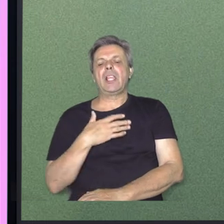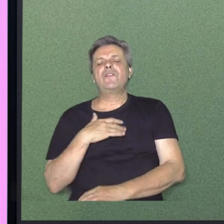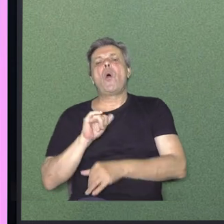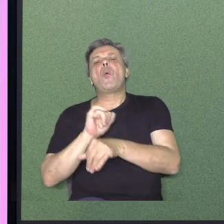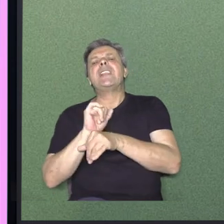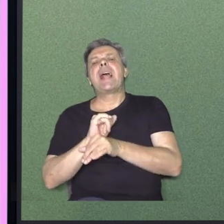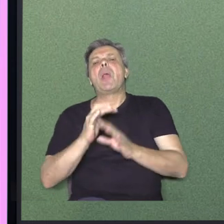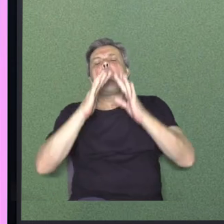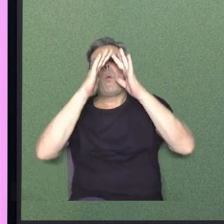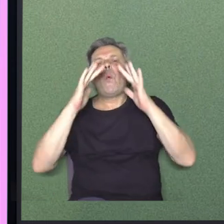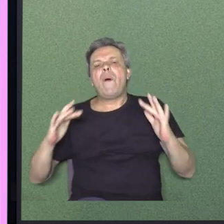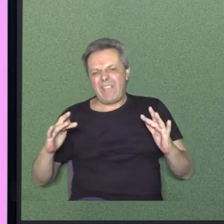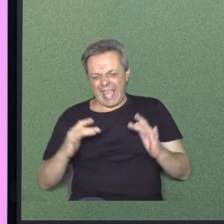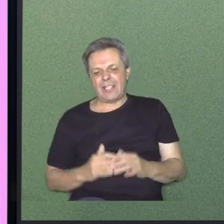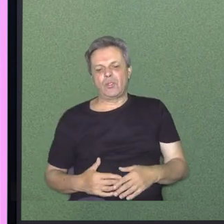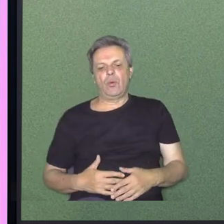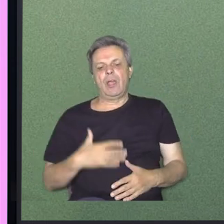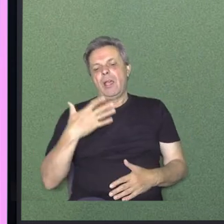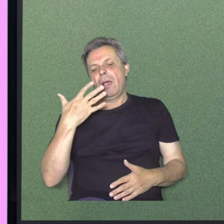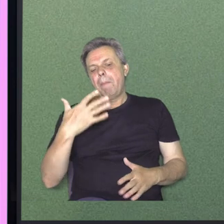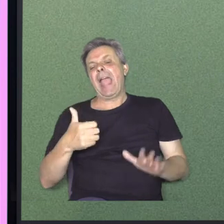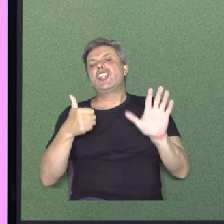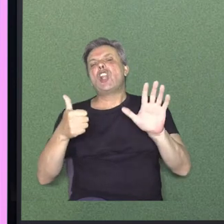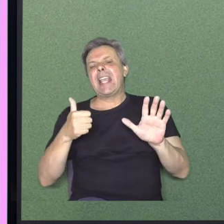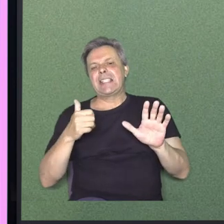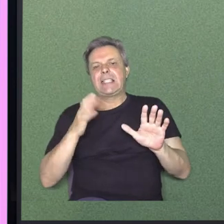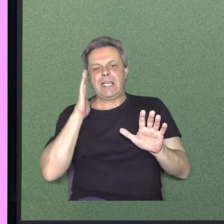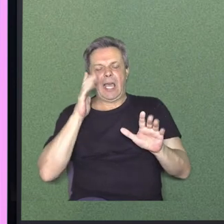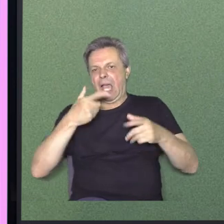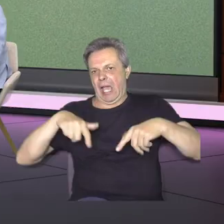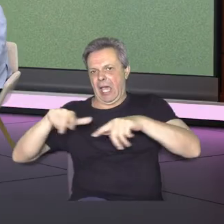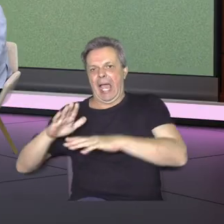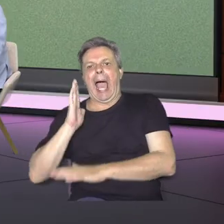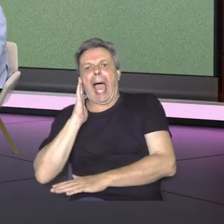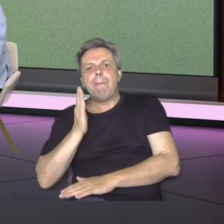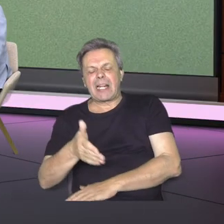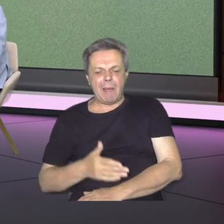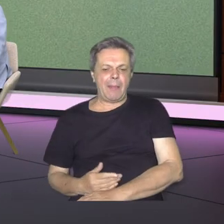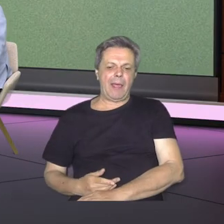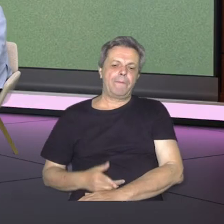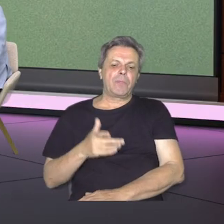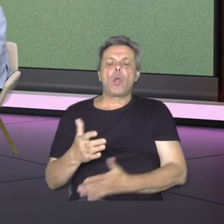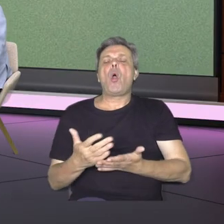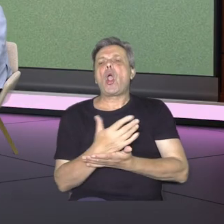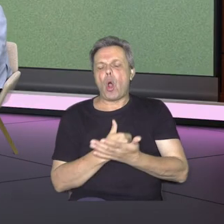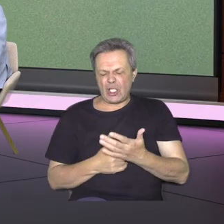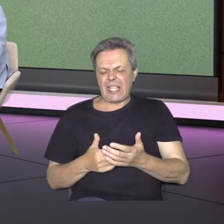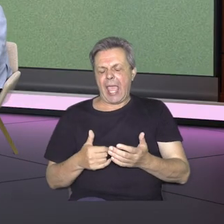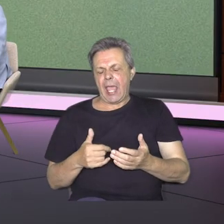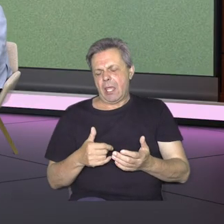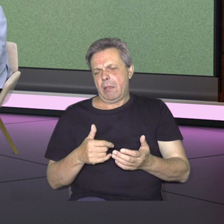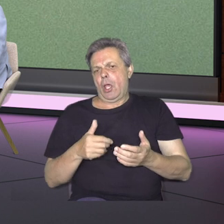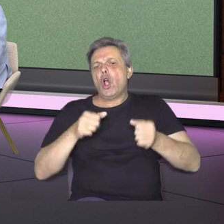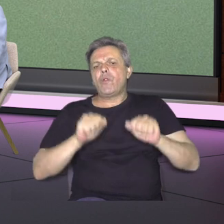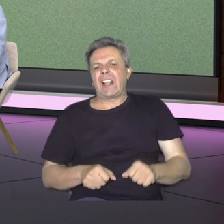svoju iznajmljenu vikendicu sa 5-6 apartmana, ali koje koriste ti suvlasnici. Da, da. To